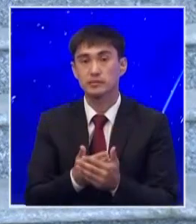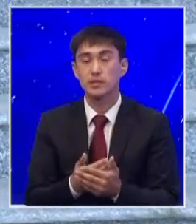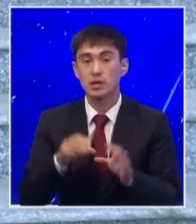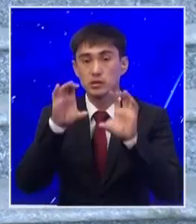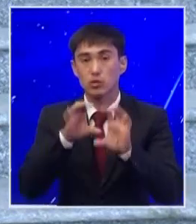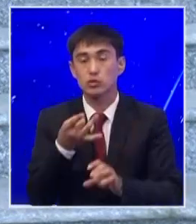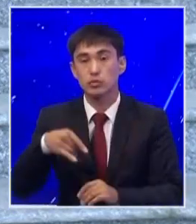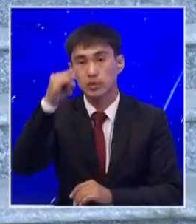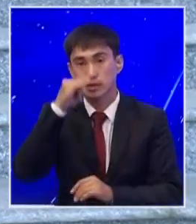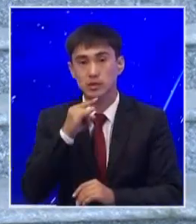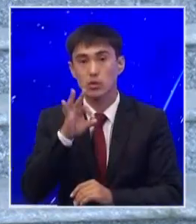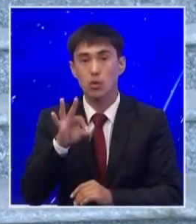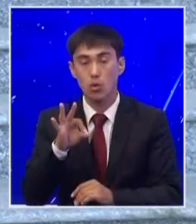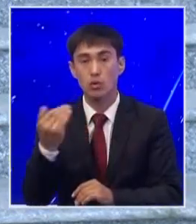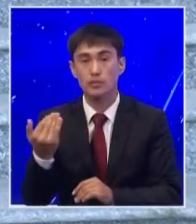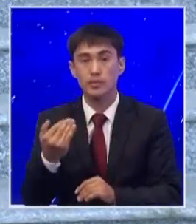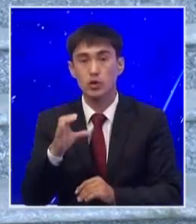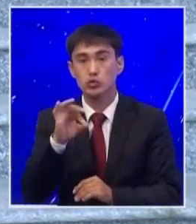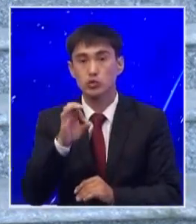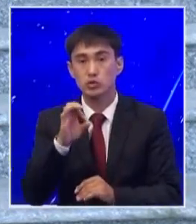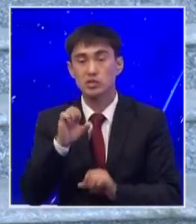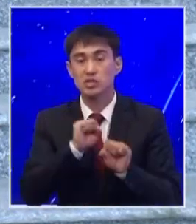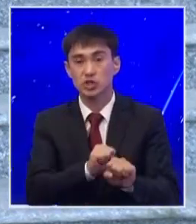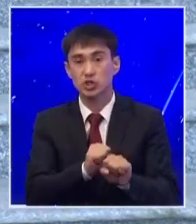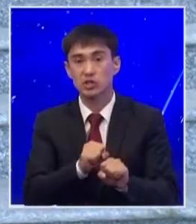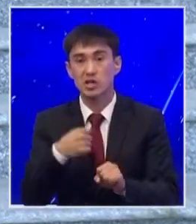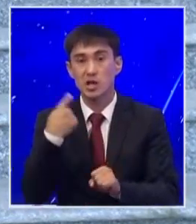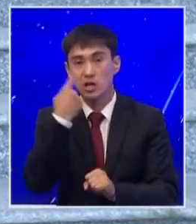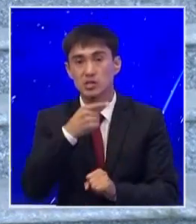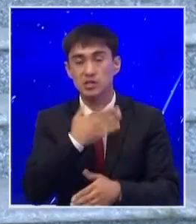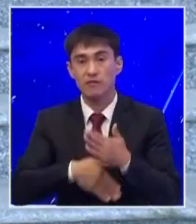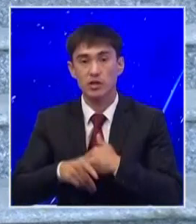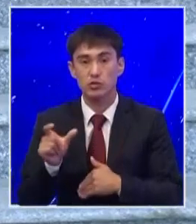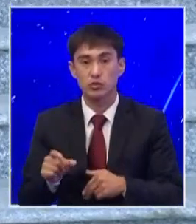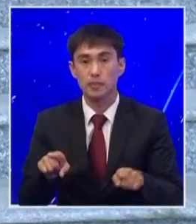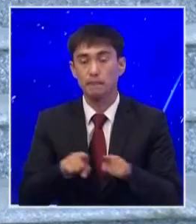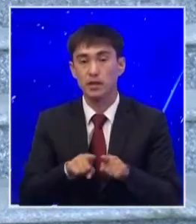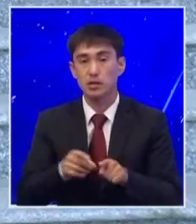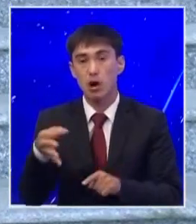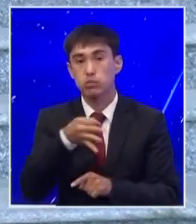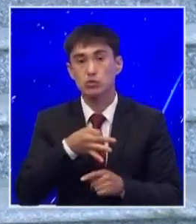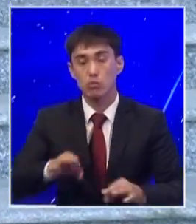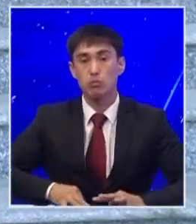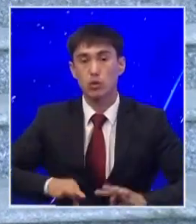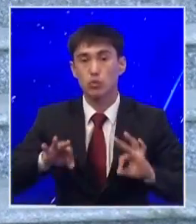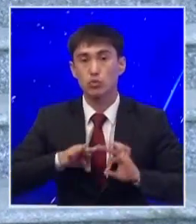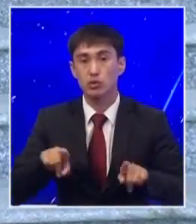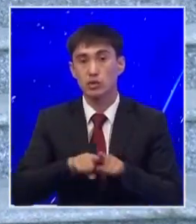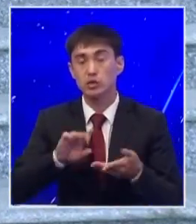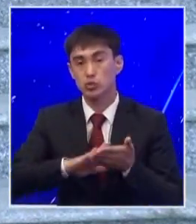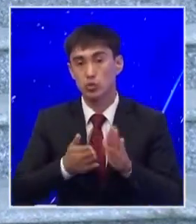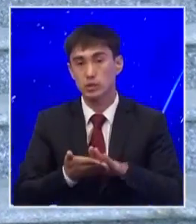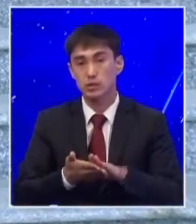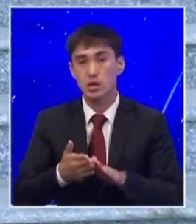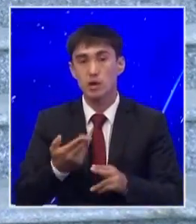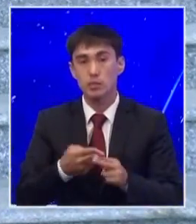закона Республики Казахстан о социальной защите лиц с инвалидностью. А также в областной прокуратуре та же самая ситуация и,